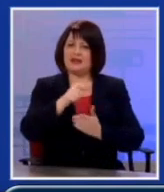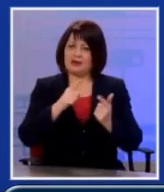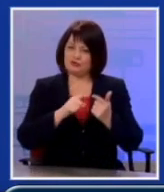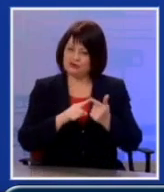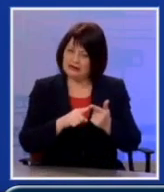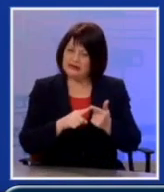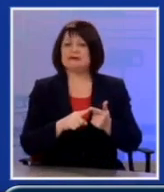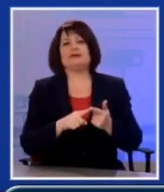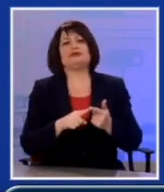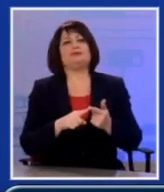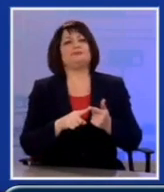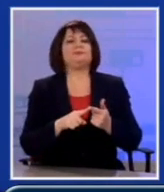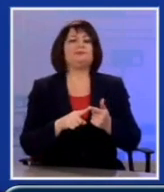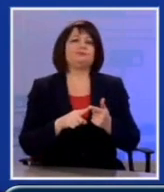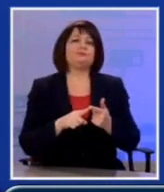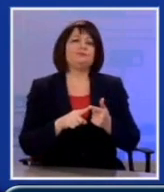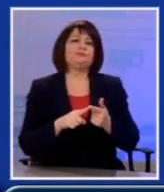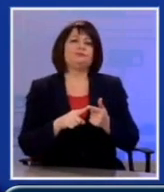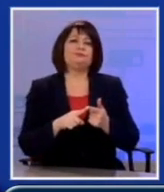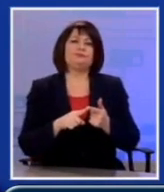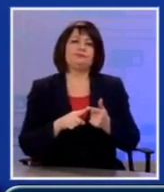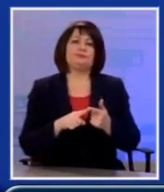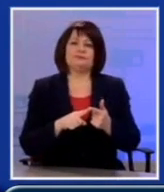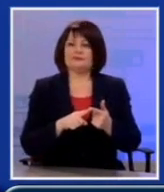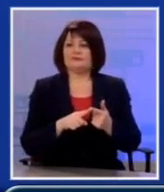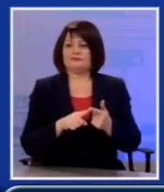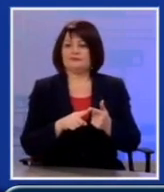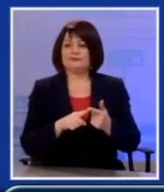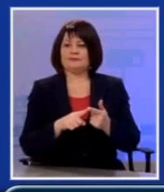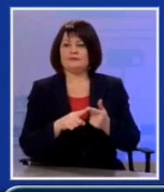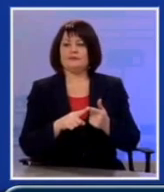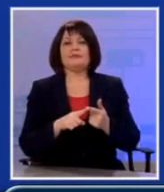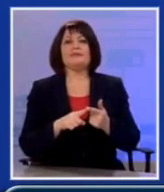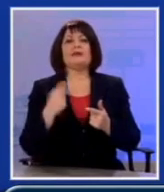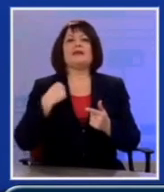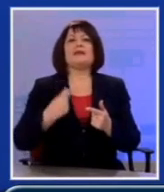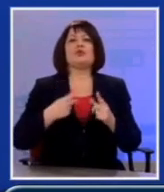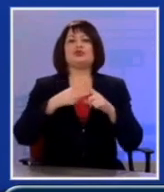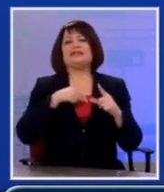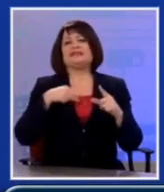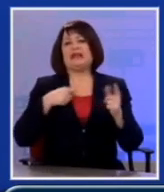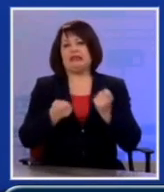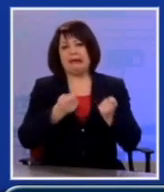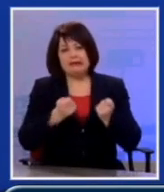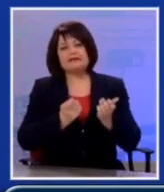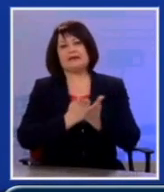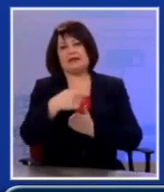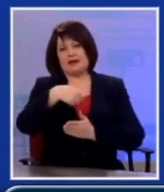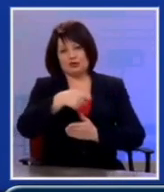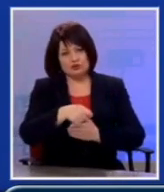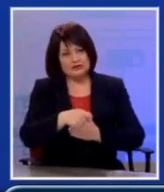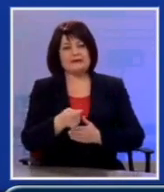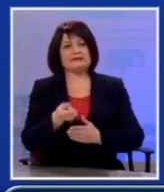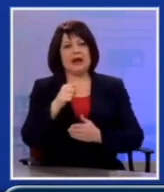Δημόσιας Τάξης και στην Επιτροπή, με συγχωρείτε, Δημόσιας Διοίκησης, Δημόσιας Τάξης και Δικαιοσύνης και